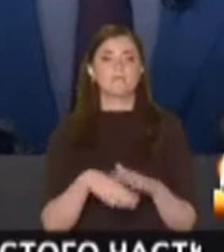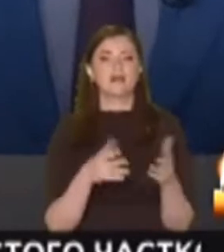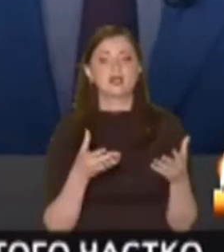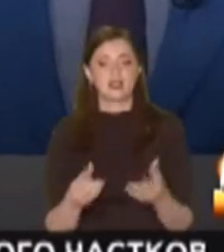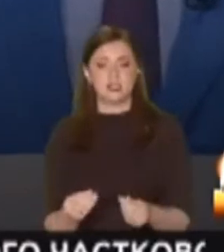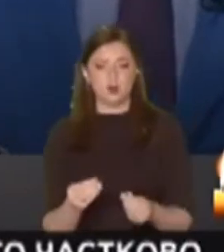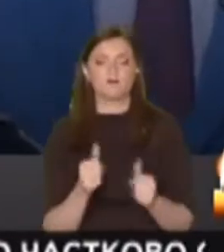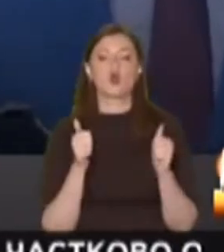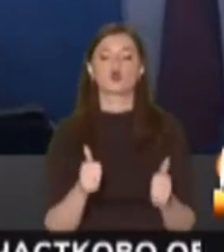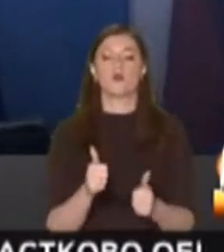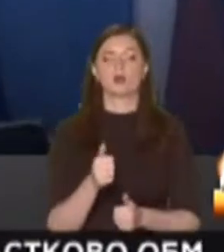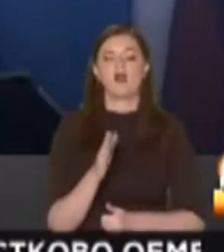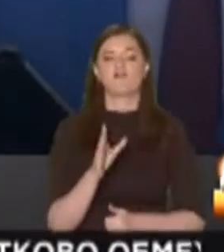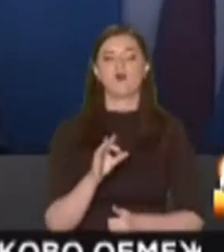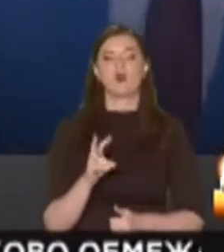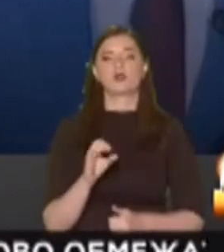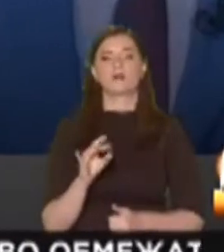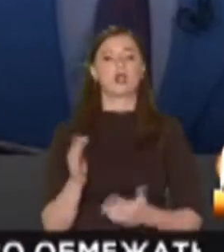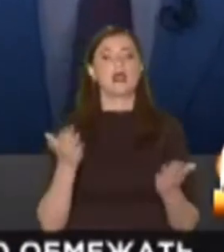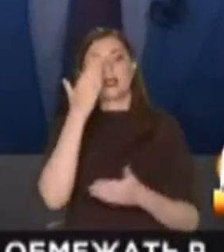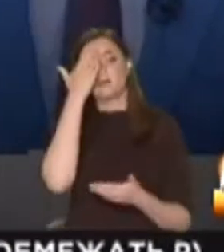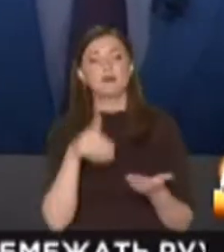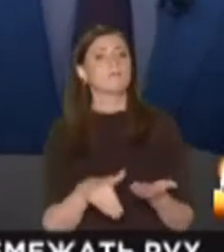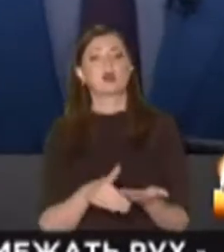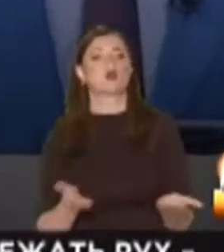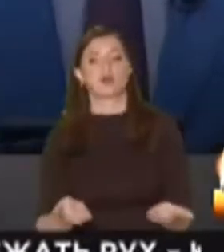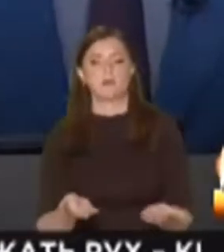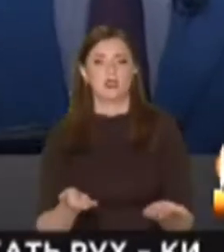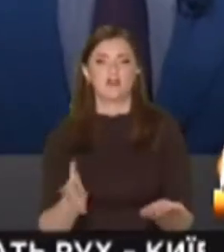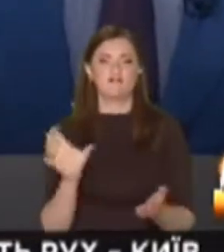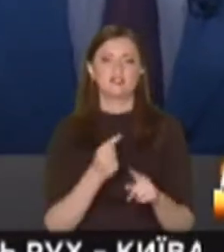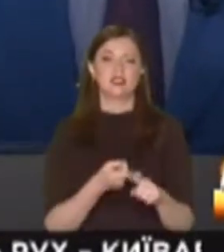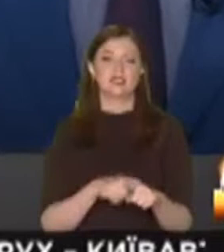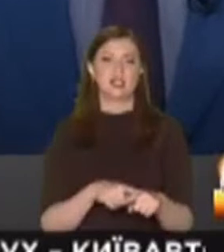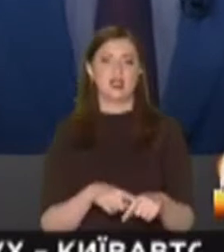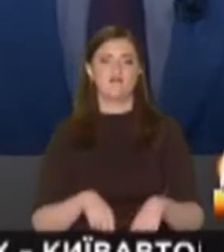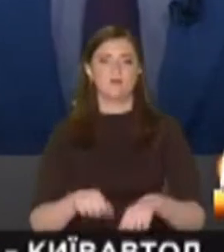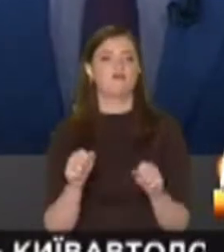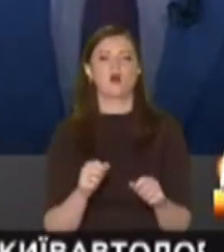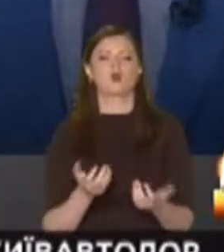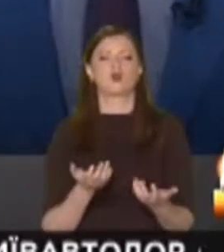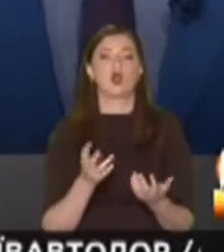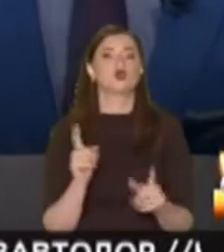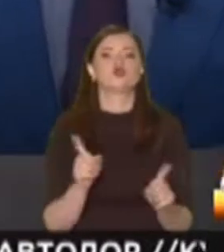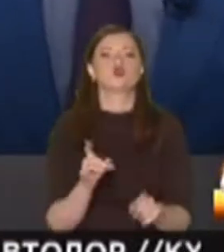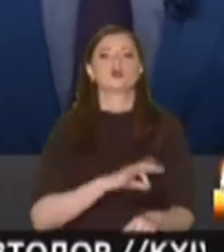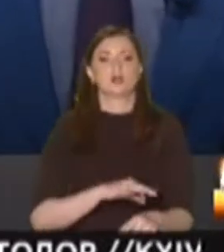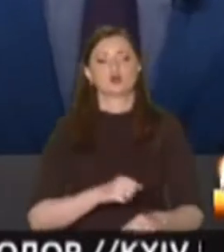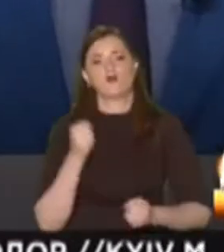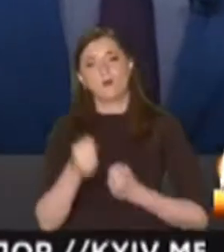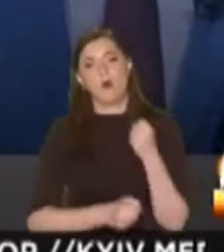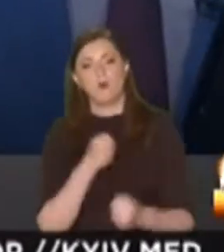до кого добре, треба, Володимире, звичайних людей, якими методами? Якими методами все це вибивають? Що саме застосовують?